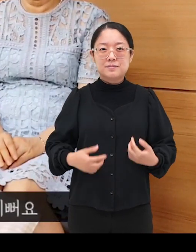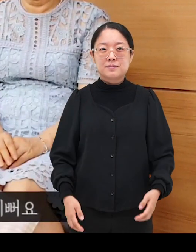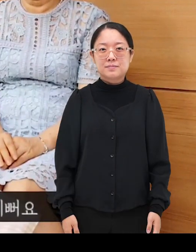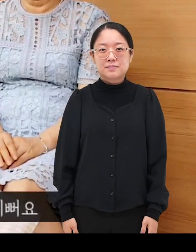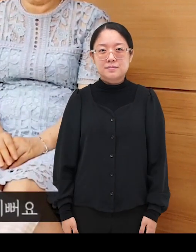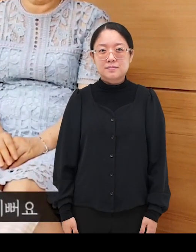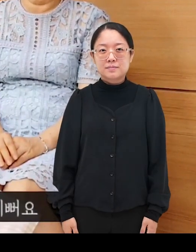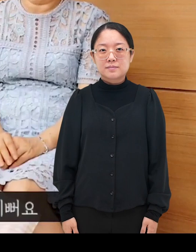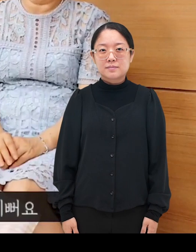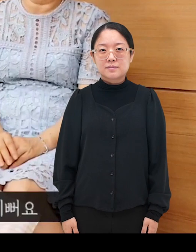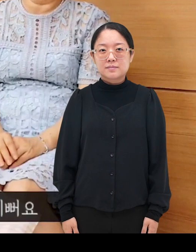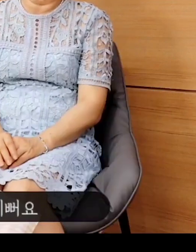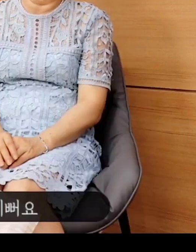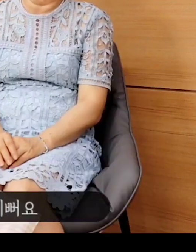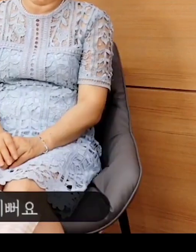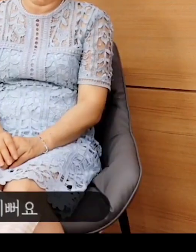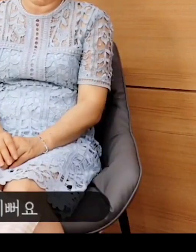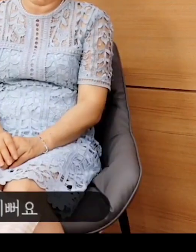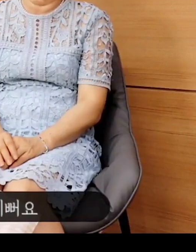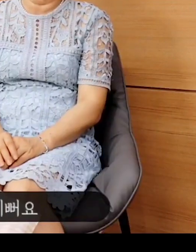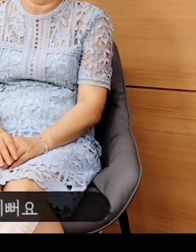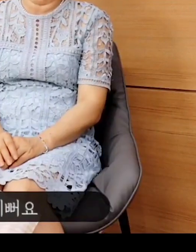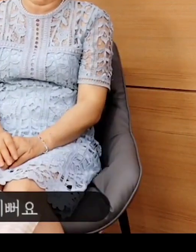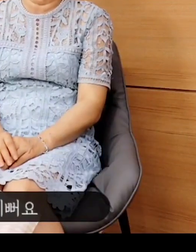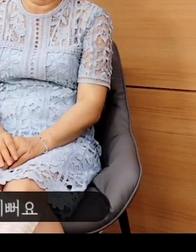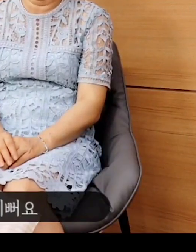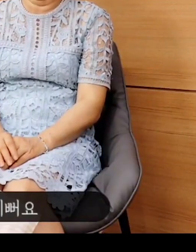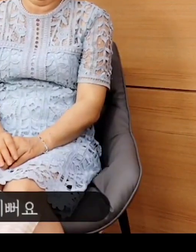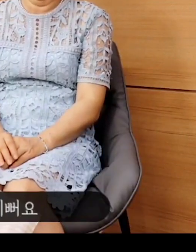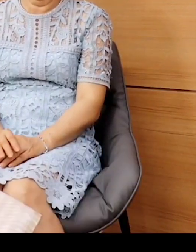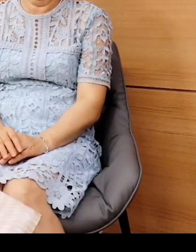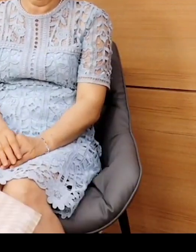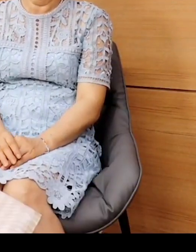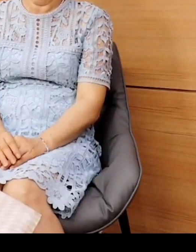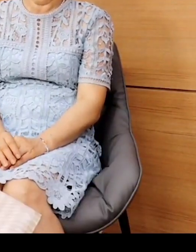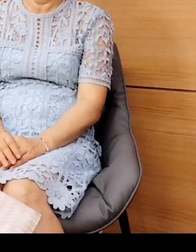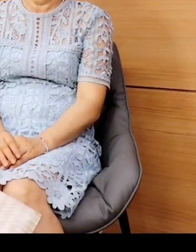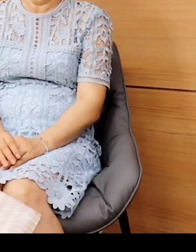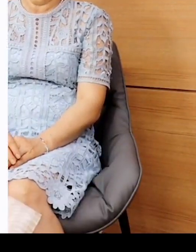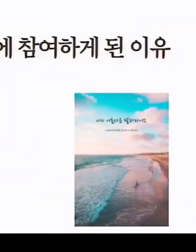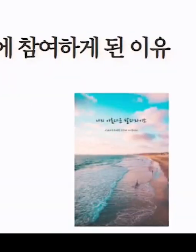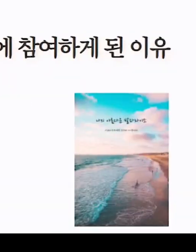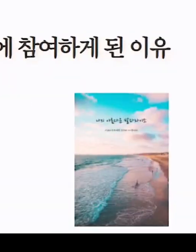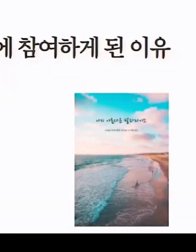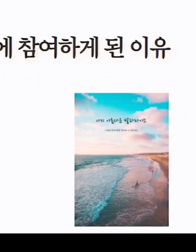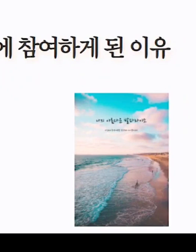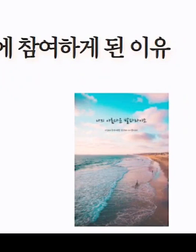한갑을 기념하면서 제 첫 책이 나와서 너무 기뻐요.